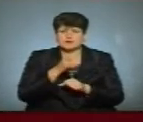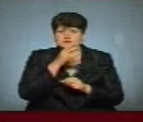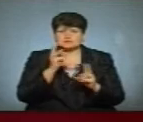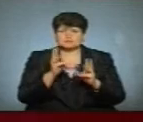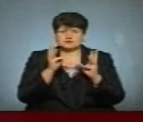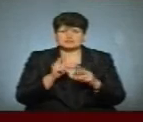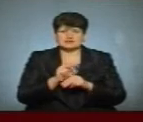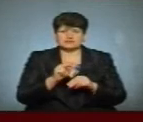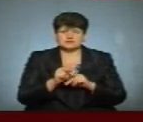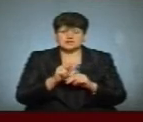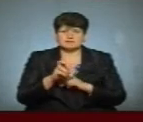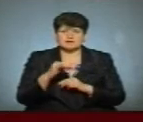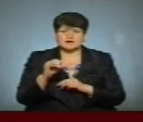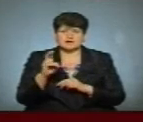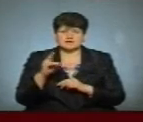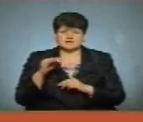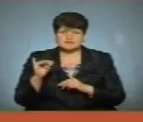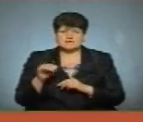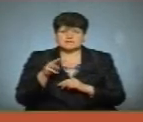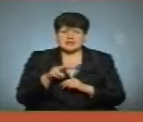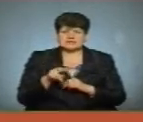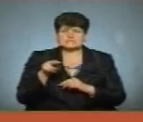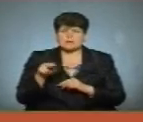з Байковецької та Мельниці-Подільської громад.